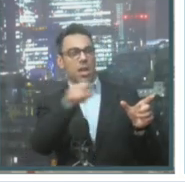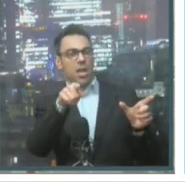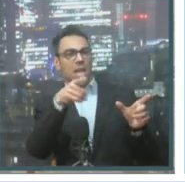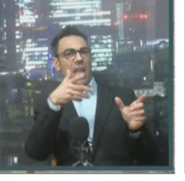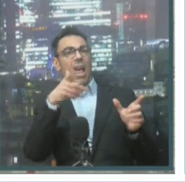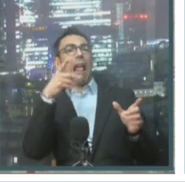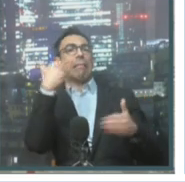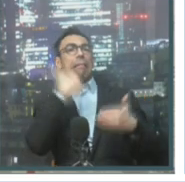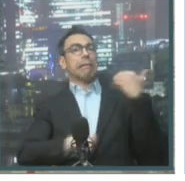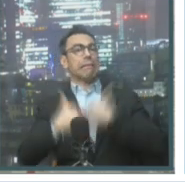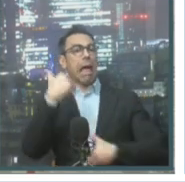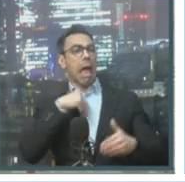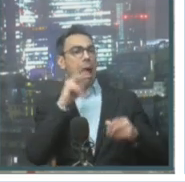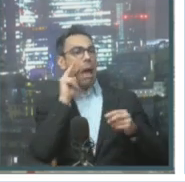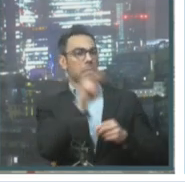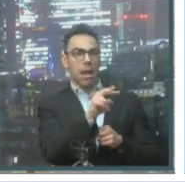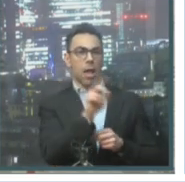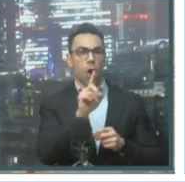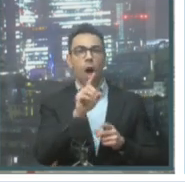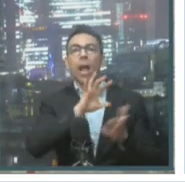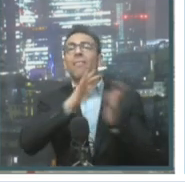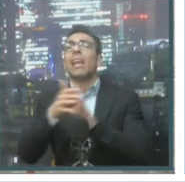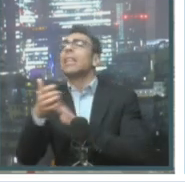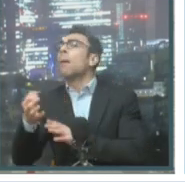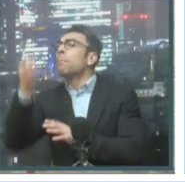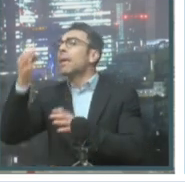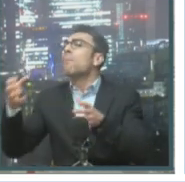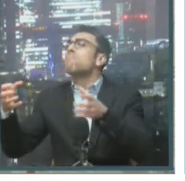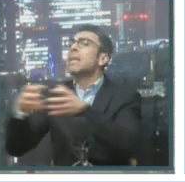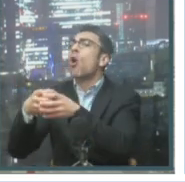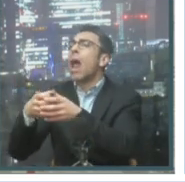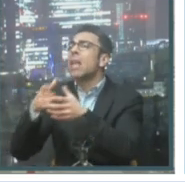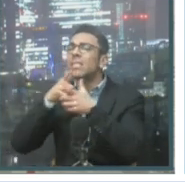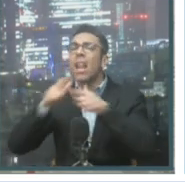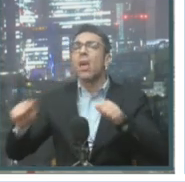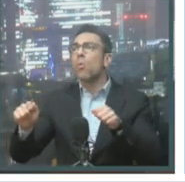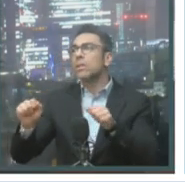turno ma come una minoranza linguistica un certo punto no